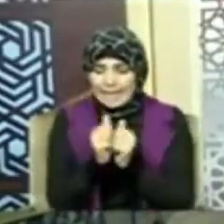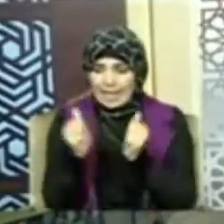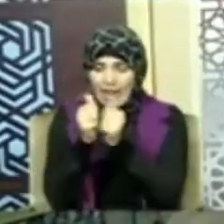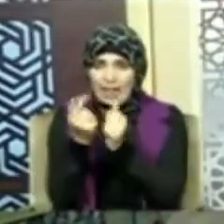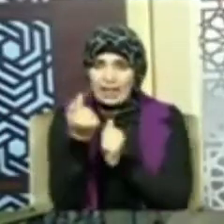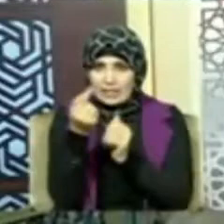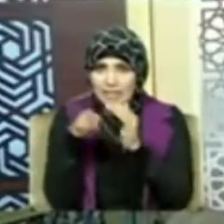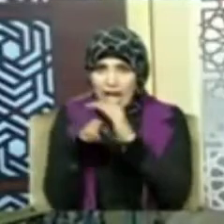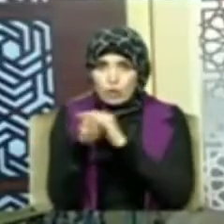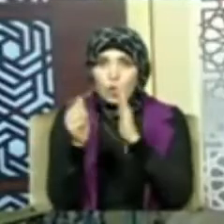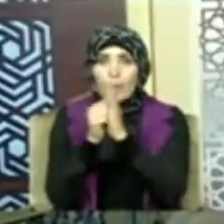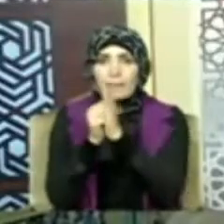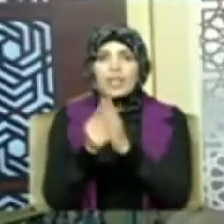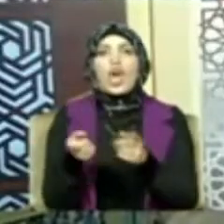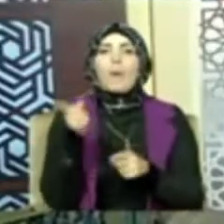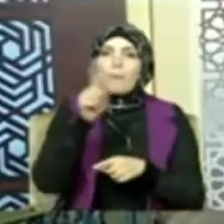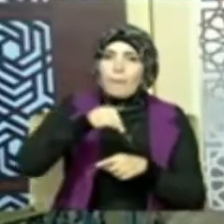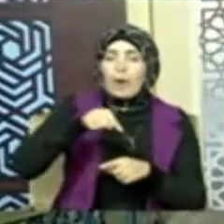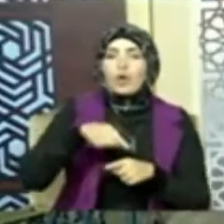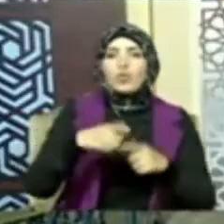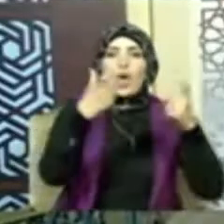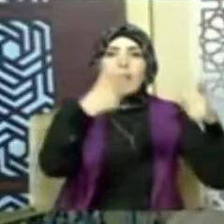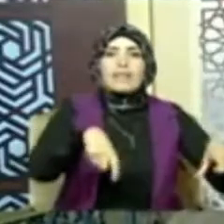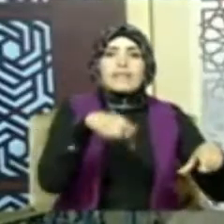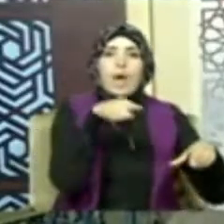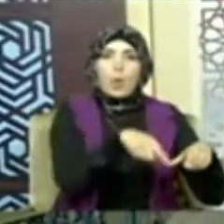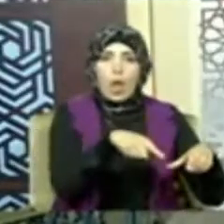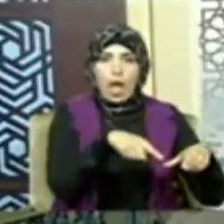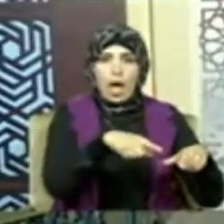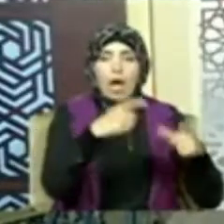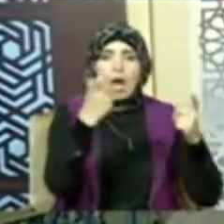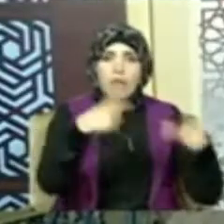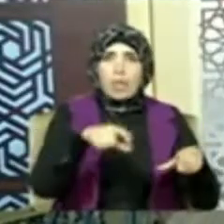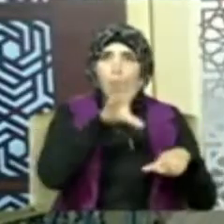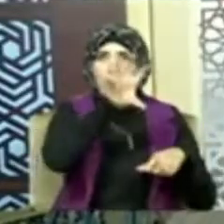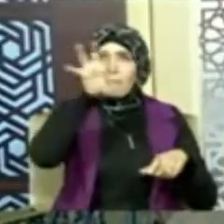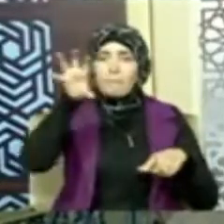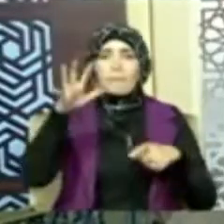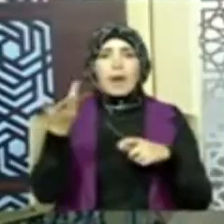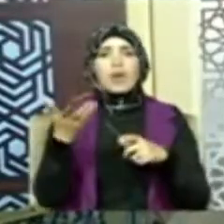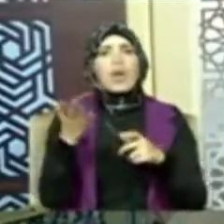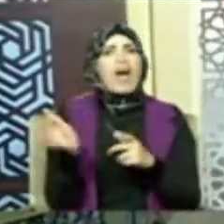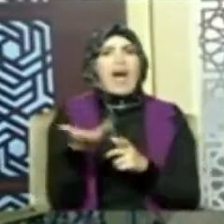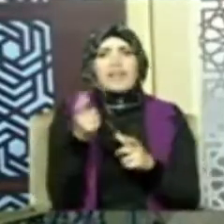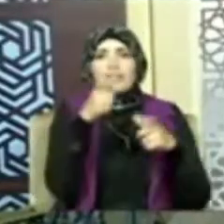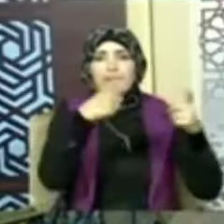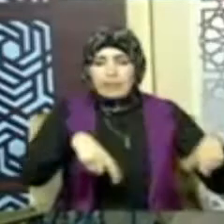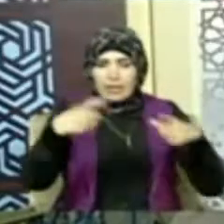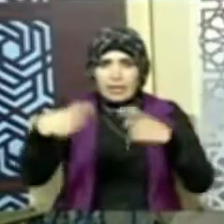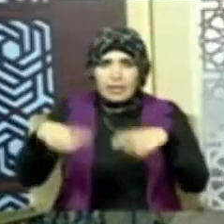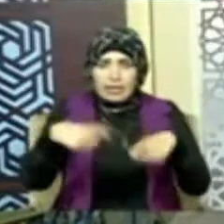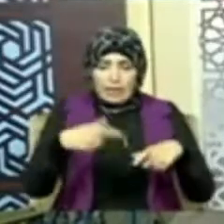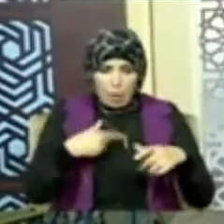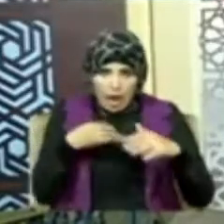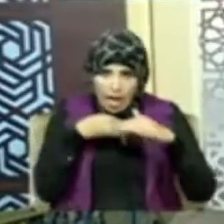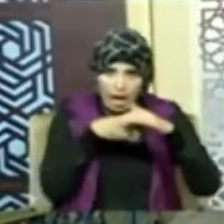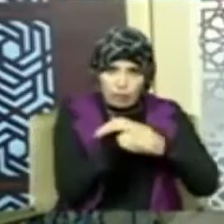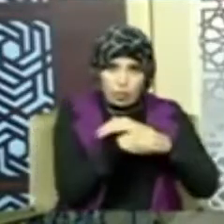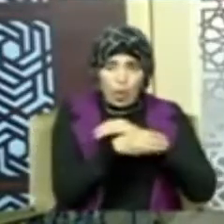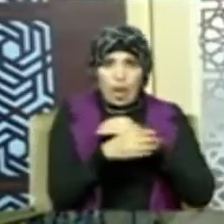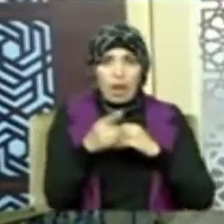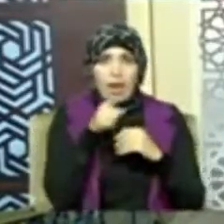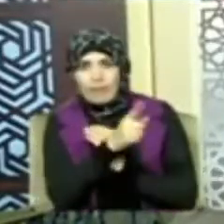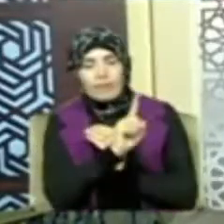أيضا لا تدخل دولة بلا استئذان الدولة التي تخرج منها والدولة التي تدخل فيها،